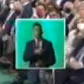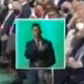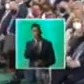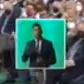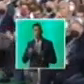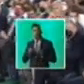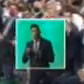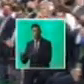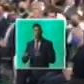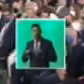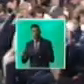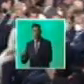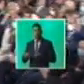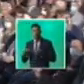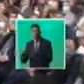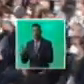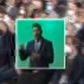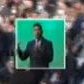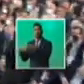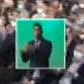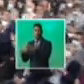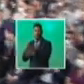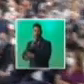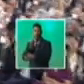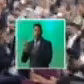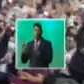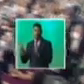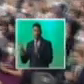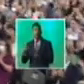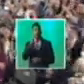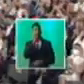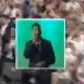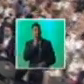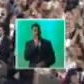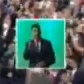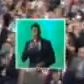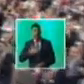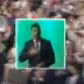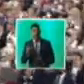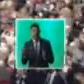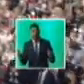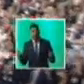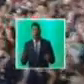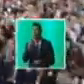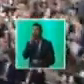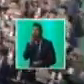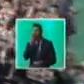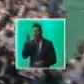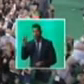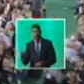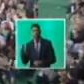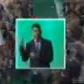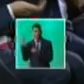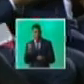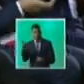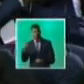τελευταία δημοσκόπηση σας δείχνει ακριβώς το ίδιο σημείο που ήσασταν και μετά από αυτό το τραγικό δυστύχημα, σας αφήνει έτσι ικανοποιημένους ότι περάσατε αλόβητοι